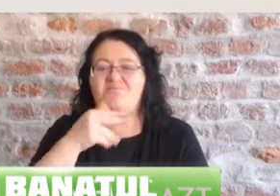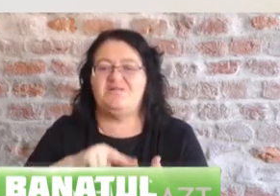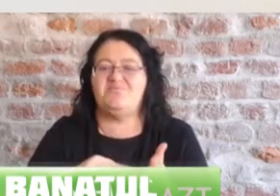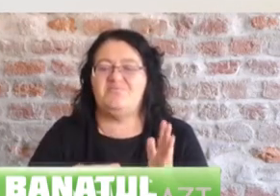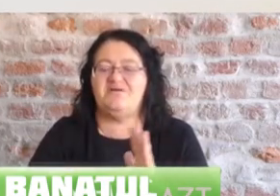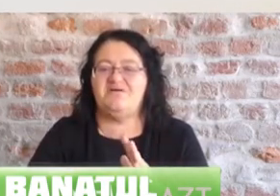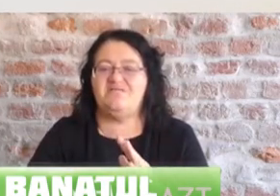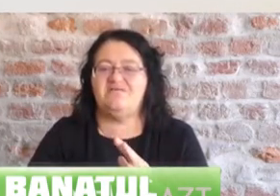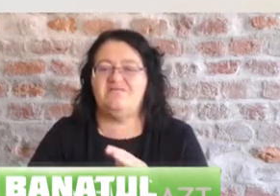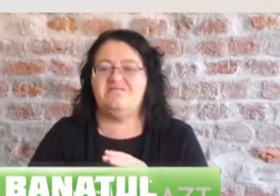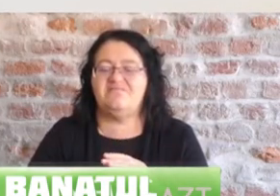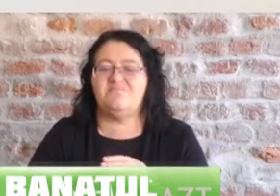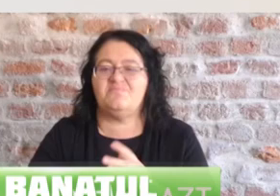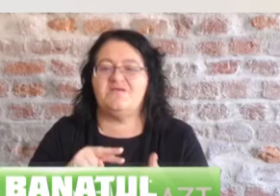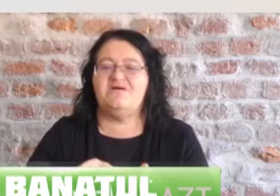proiectare. Rezultatul